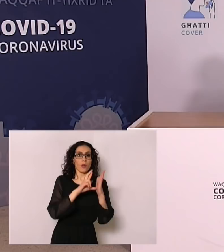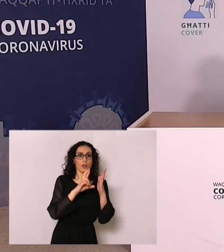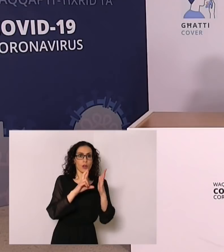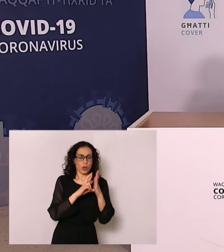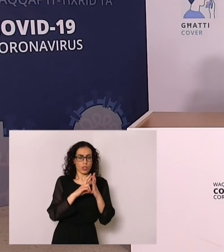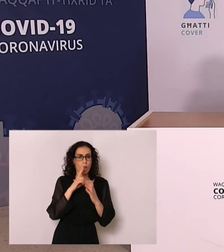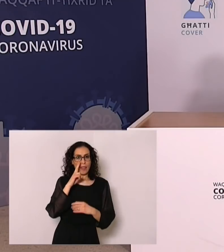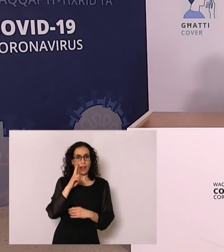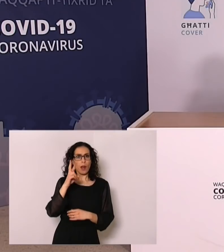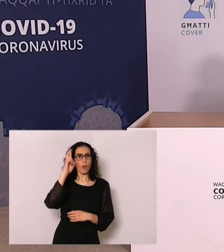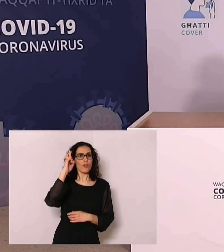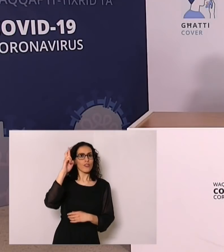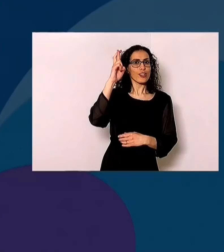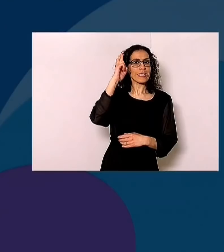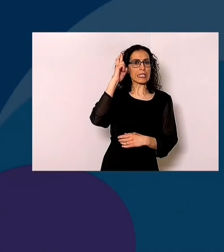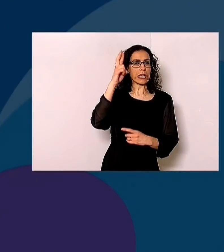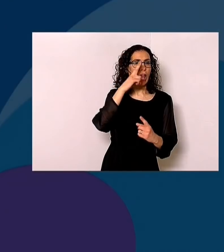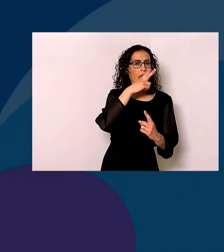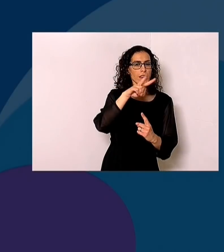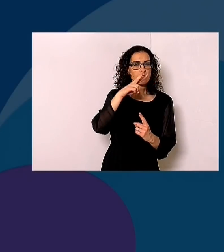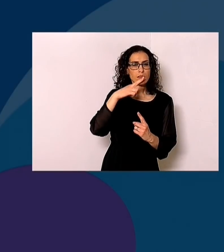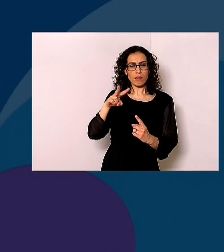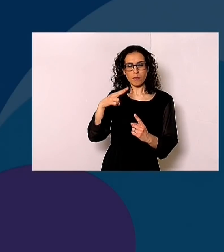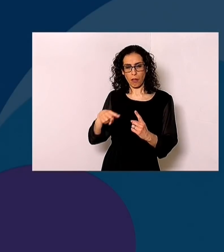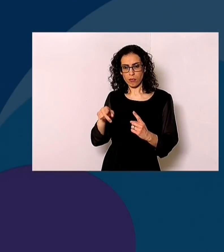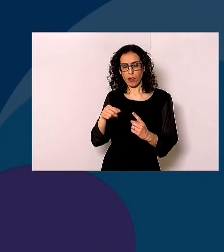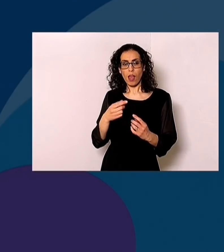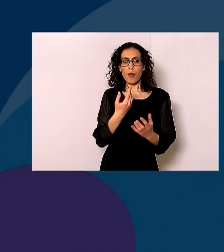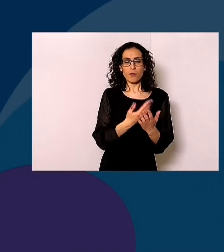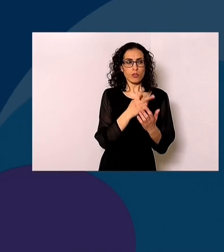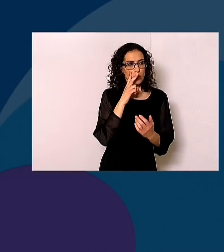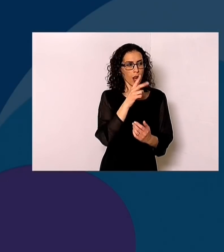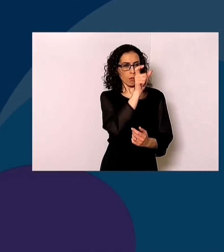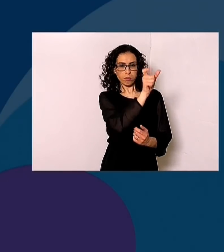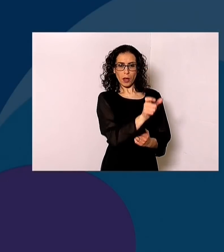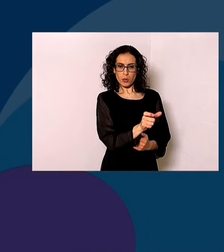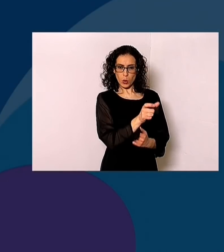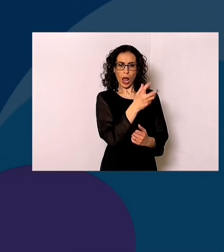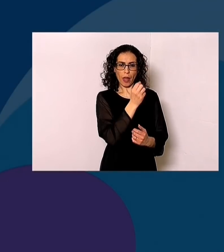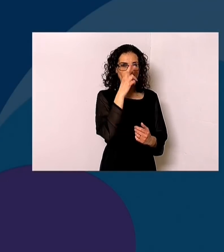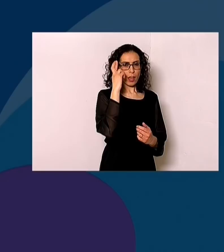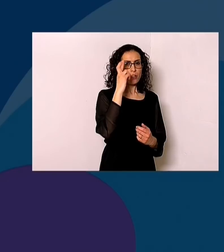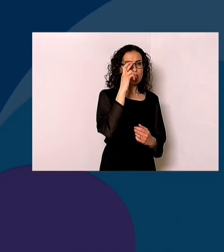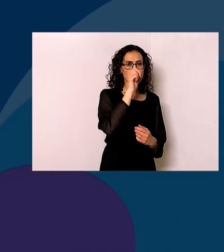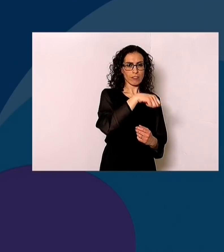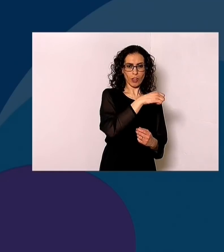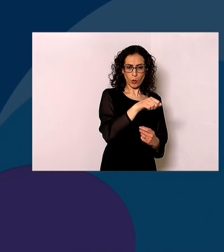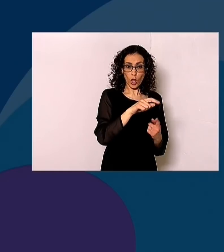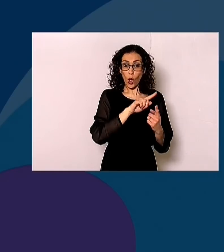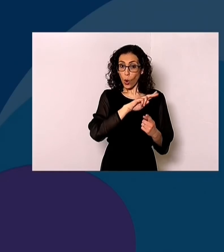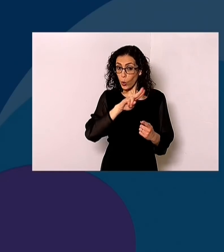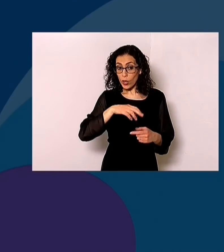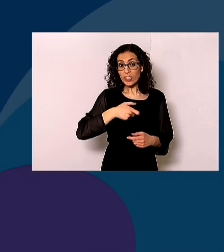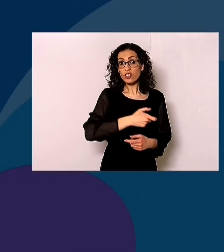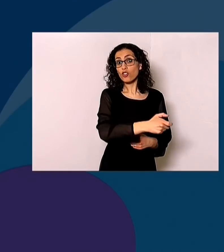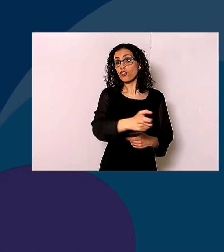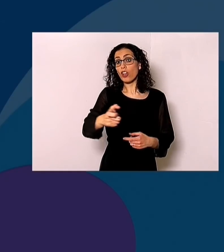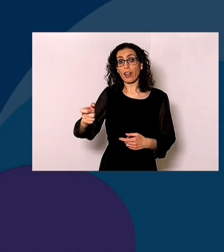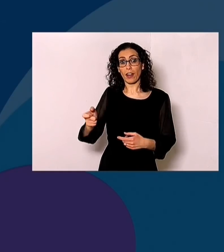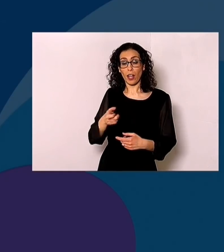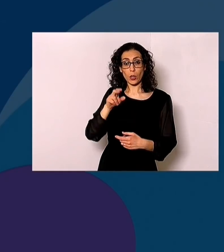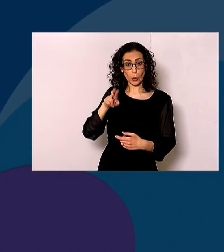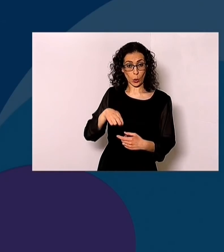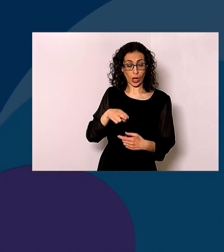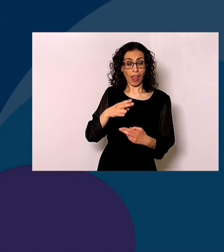assessment tas-sitwazzjoni ħalli tara x'inhu huwa r-riskju kemm għall-persuni individwali u kif ukoll għall-komplement tal-popolazzjoni. U dan qiegħed isir risk